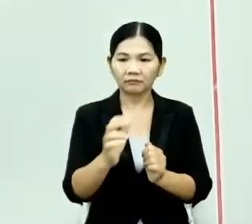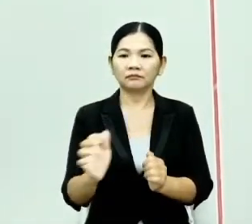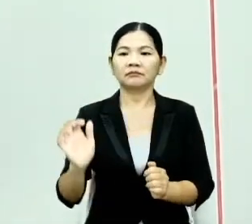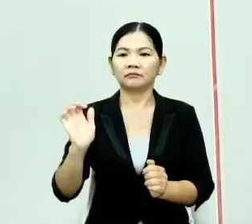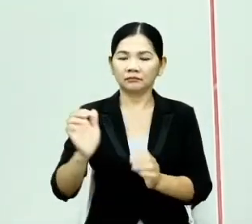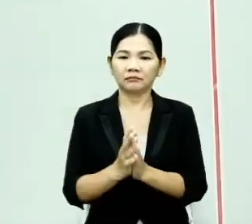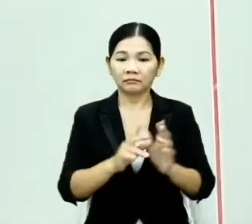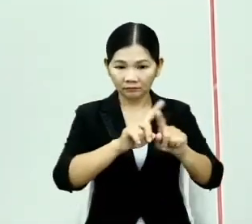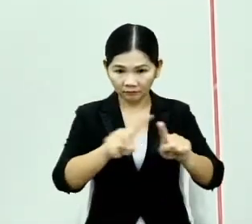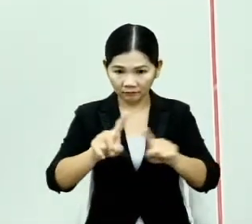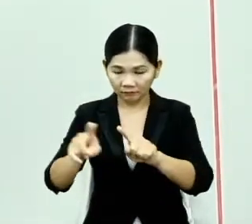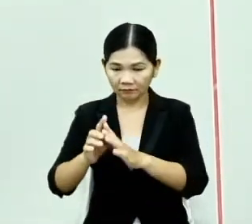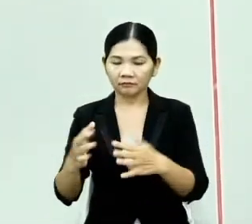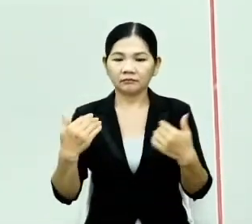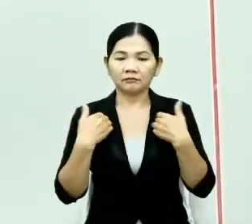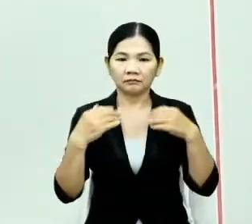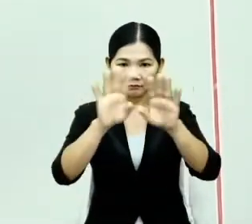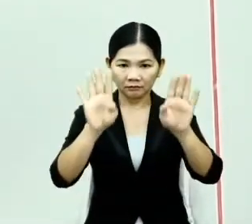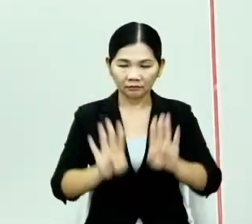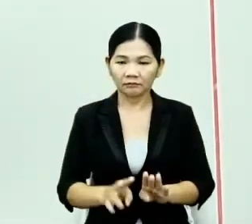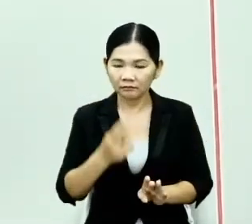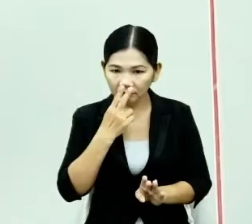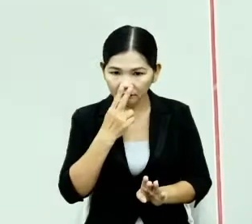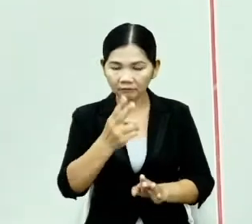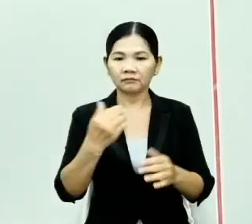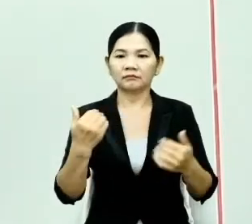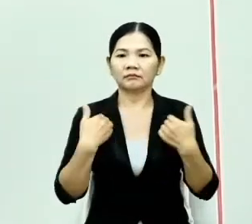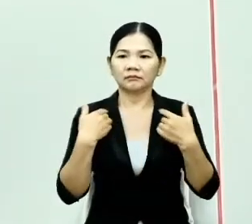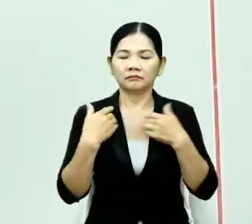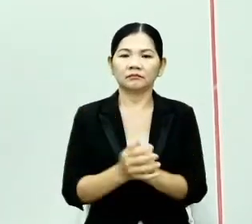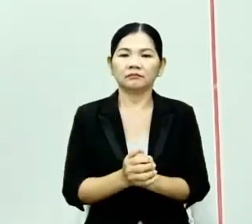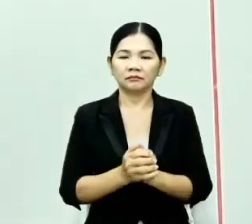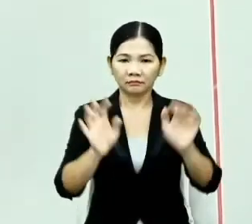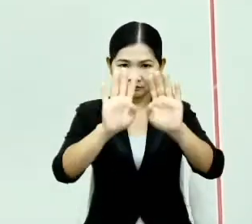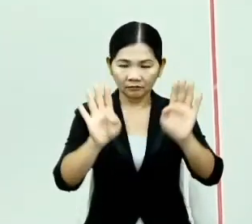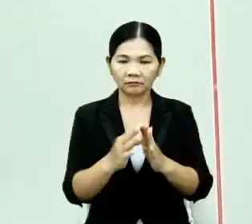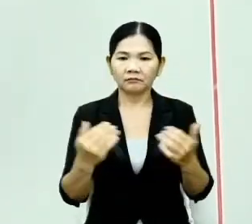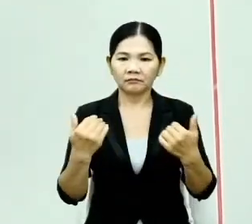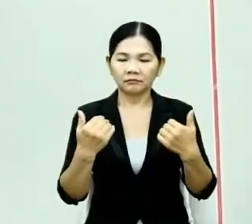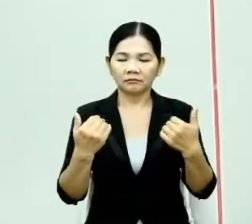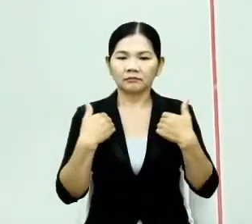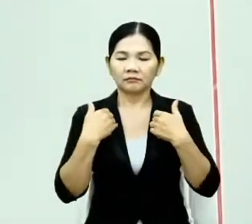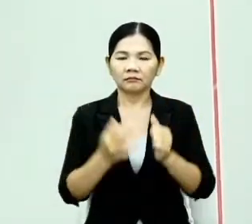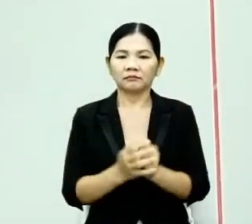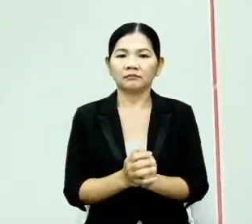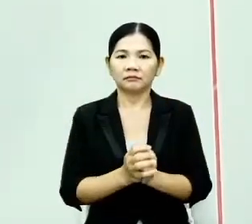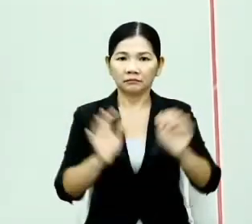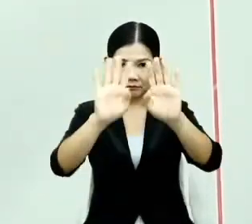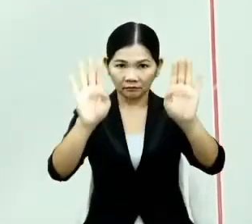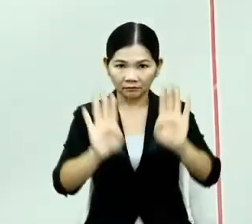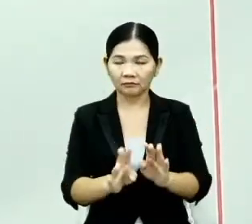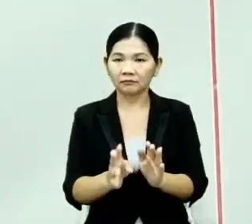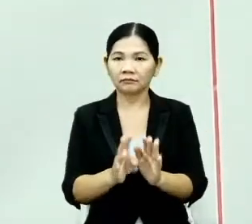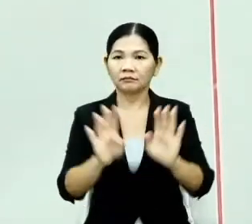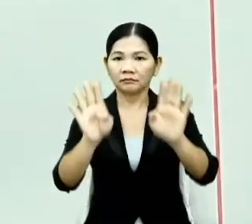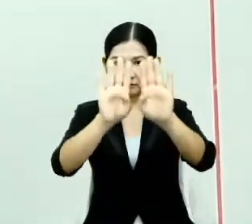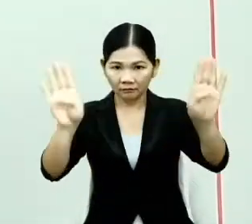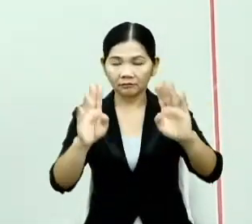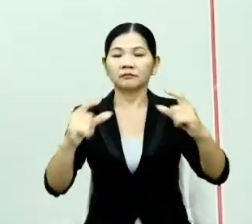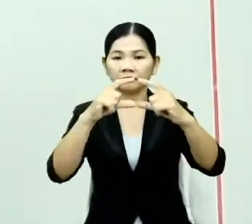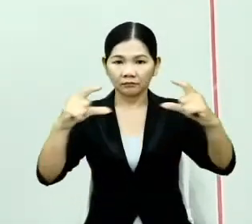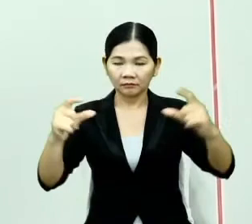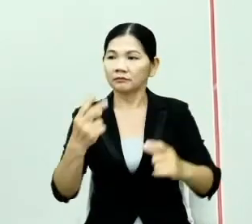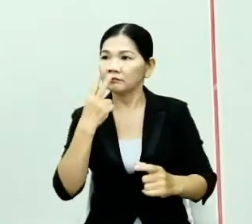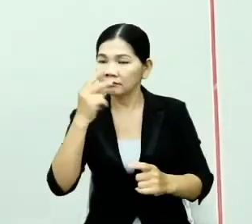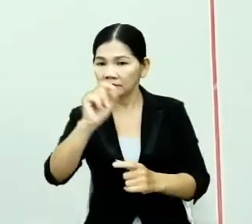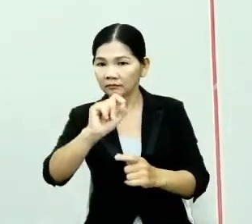ដែលផ្សេងពីចានៅលើក្តារខៀនណាដែលមានក្រៅពីនៅលើក្តារខៀនអាចនៅតាមជញ្ជាំងឬក៏នៅតាមបានផ្សេងផ្សេងដែល